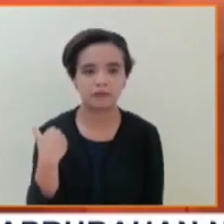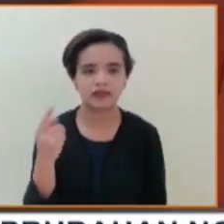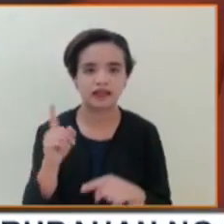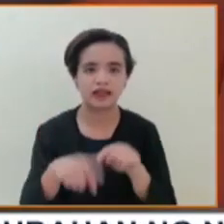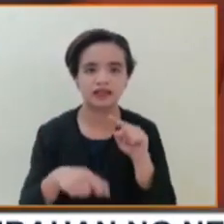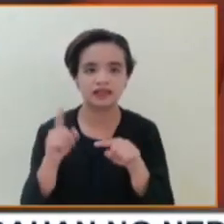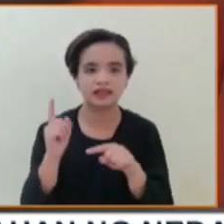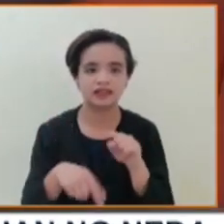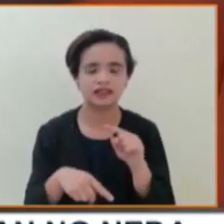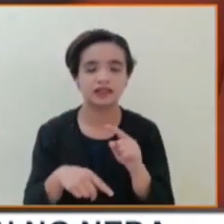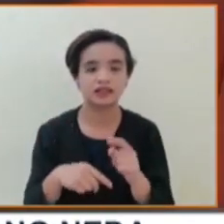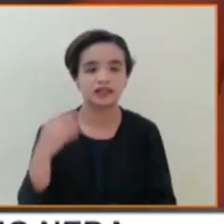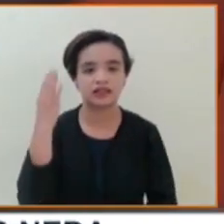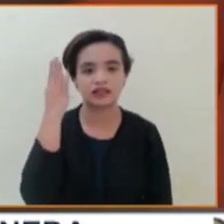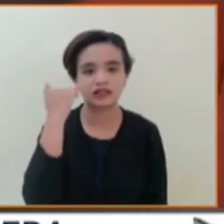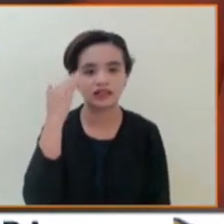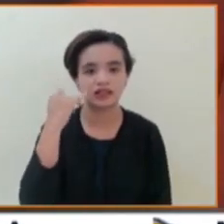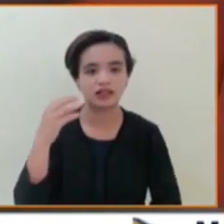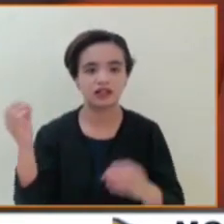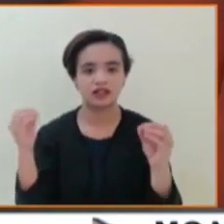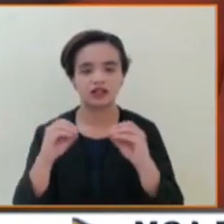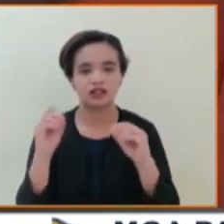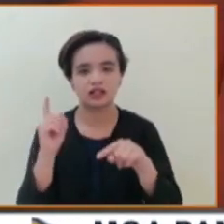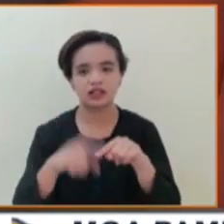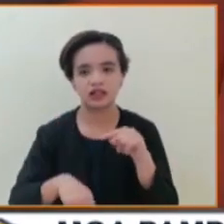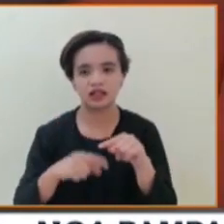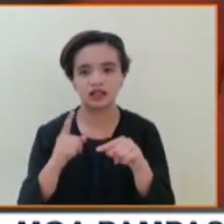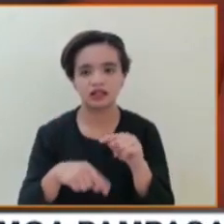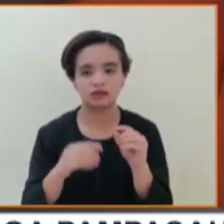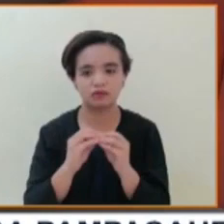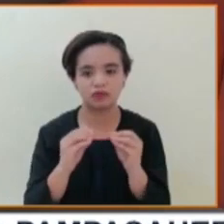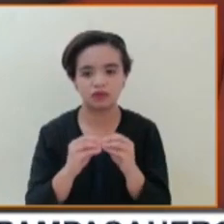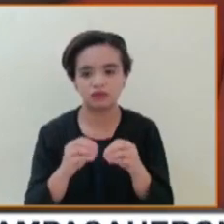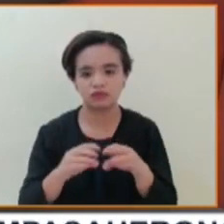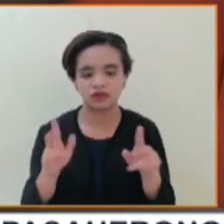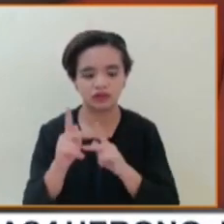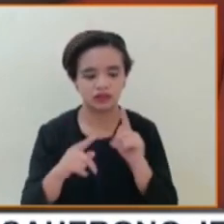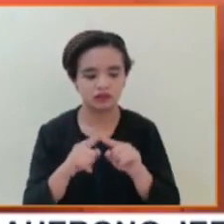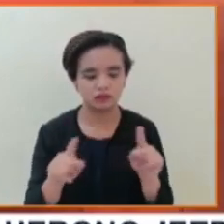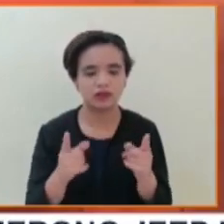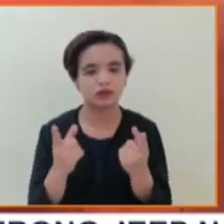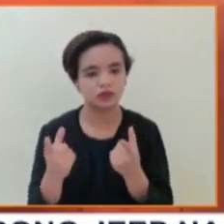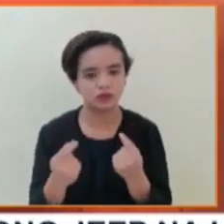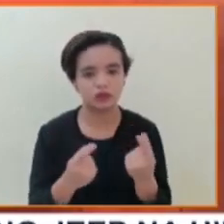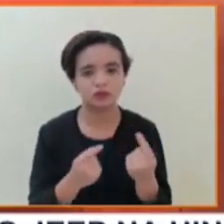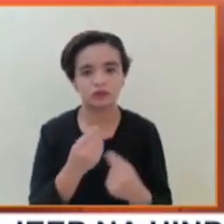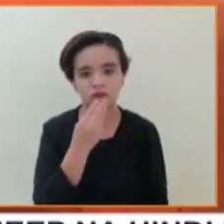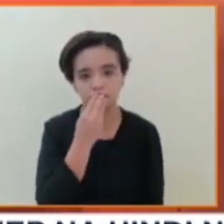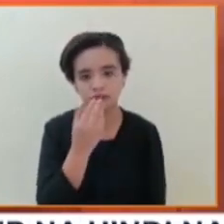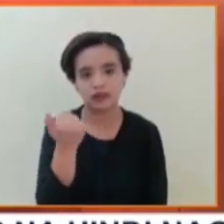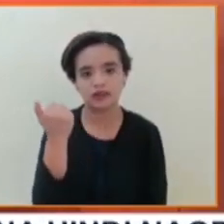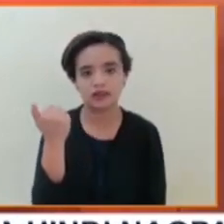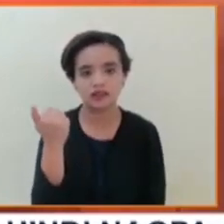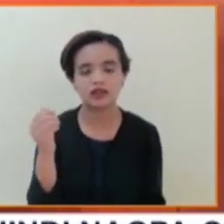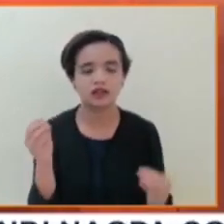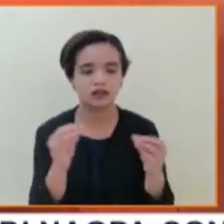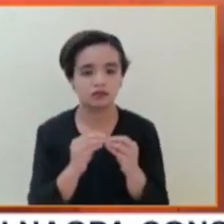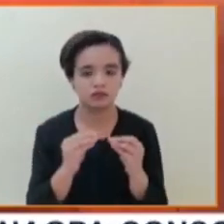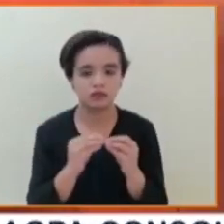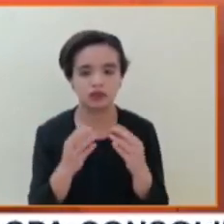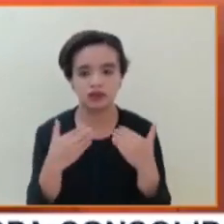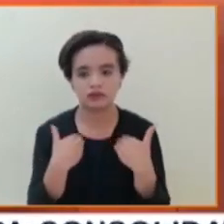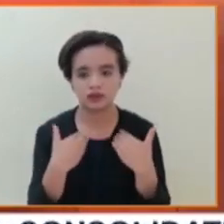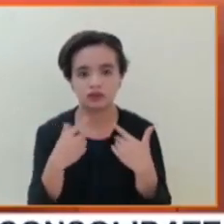hindi pa siya kaya. Kasi wala pa tayong capability to mass produce. But we are doing our very best to actually expand our talent and to